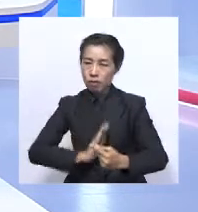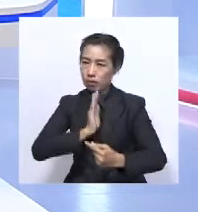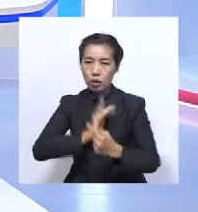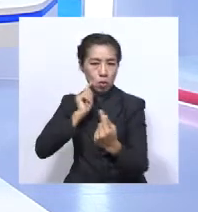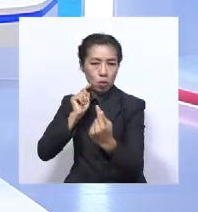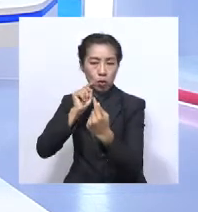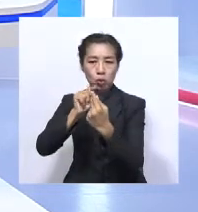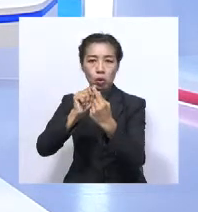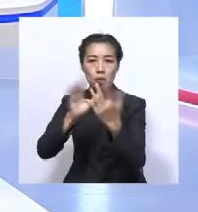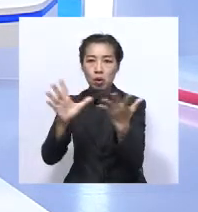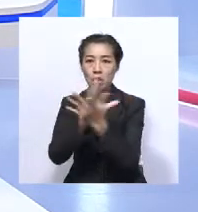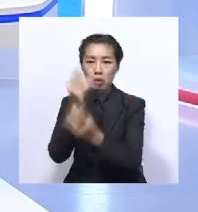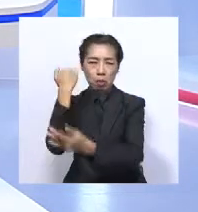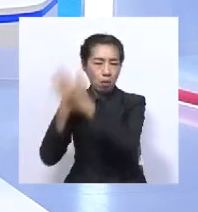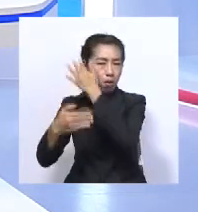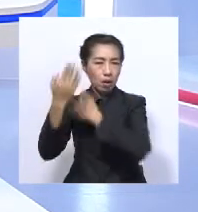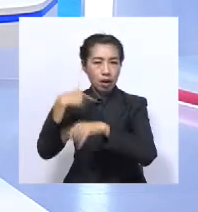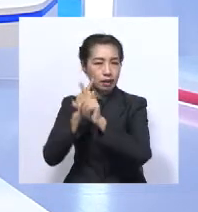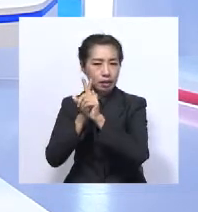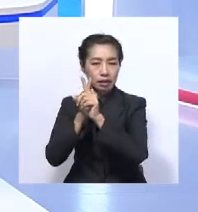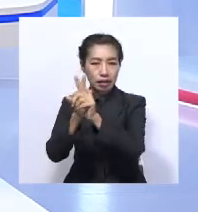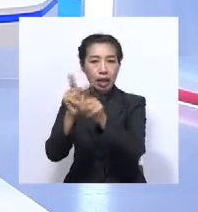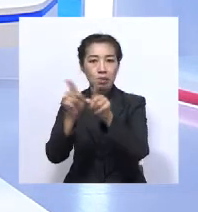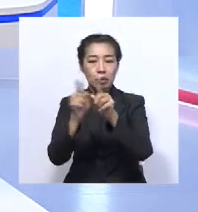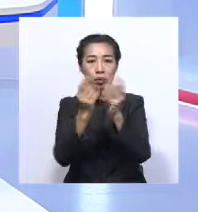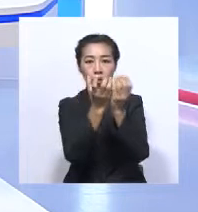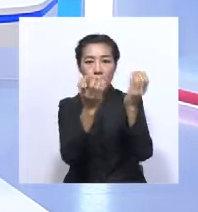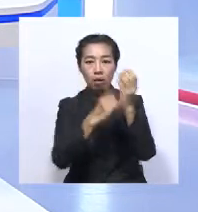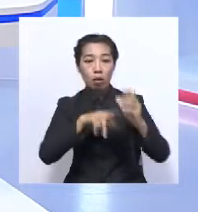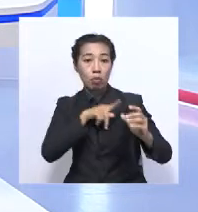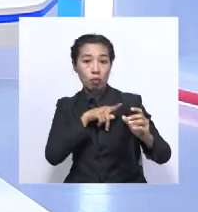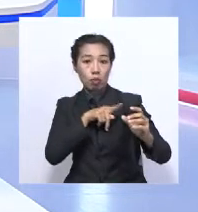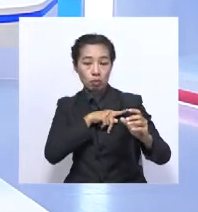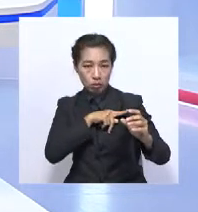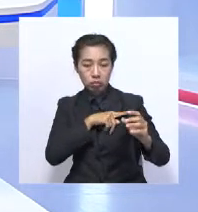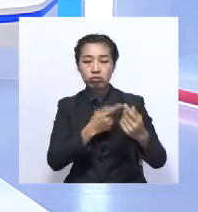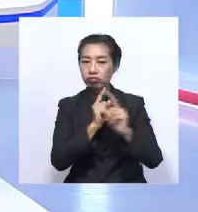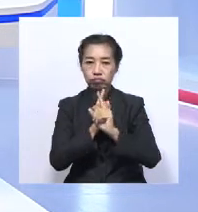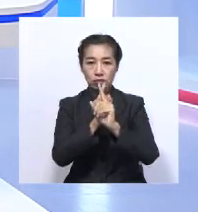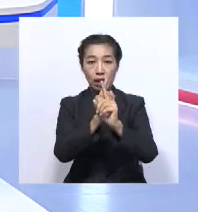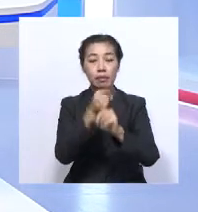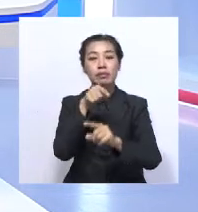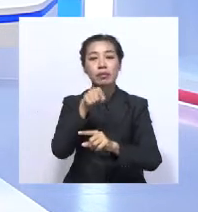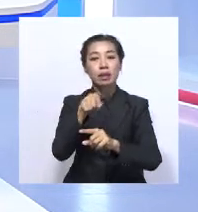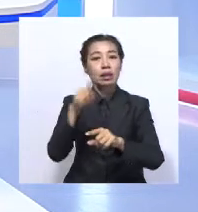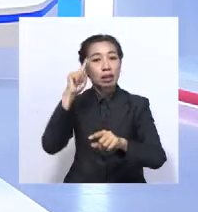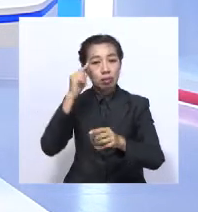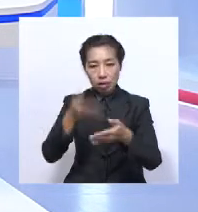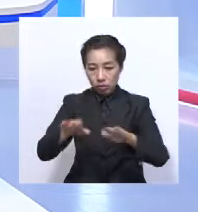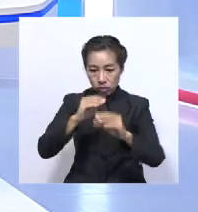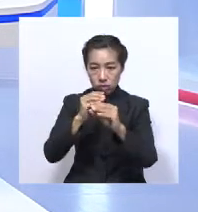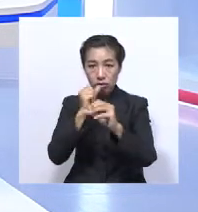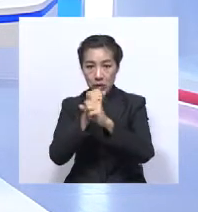ตามโบราณราชประเพณีและคติไตรภูมิตามคัมภีร์พระพุทธศาสนาโดยจะถือเป็นอีกหนึ่งสถาปัตยกรร